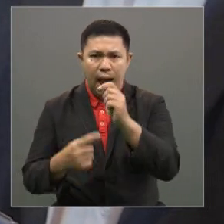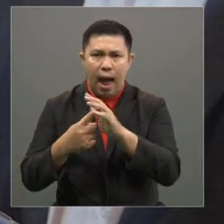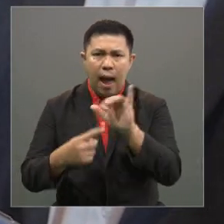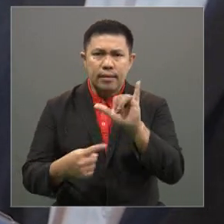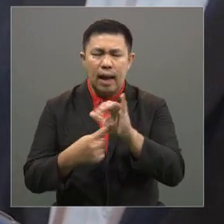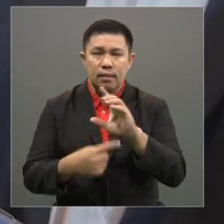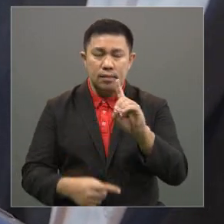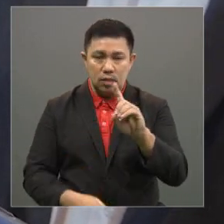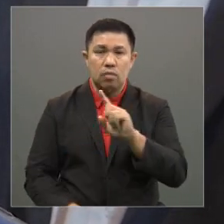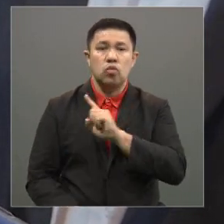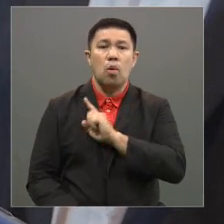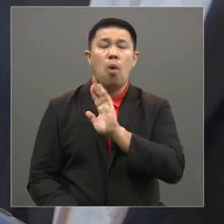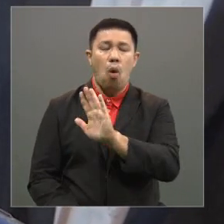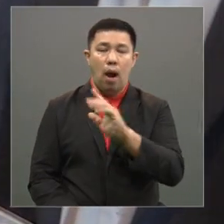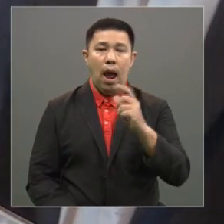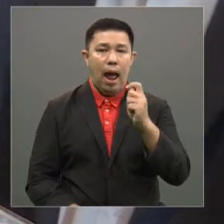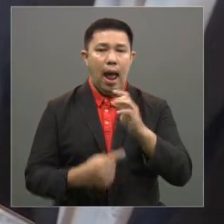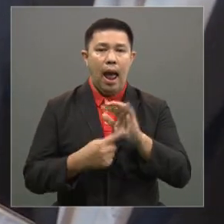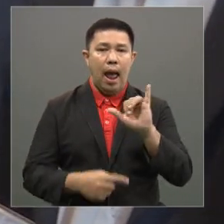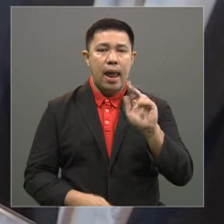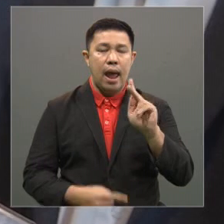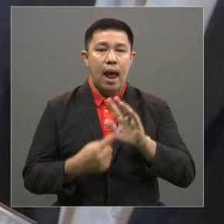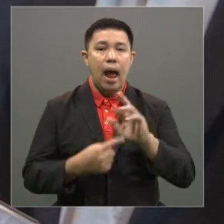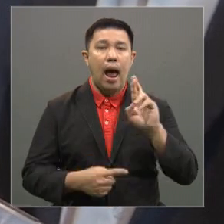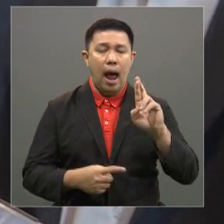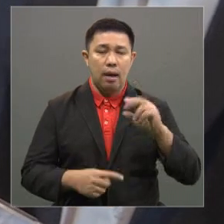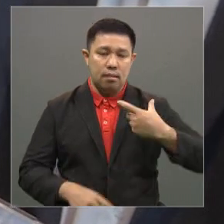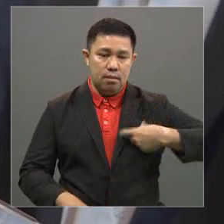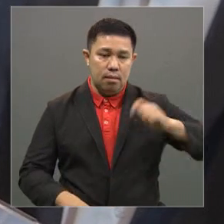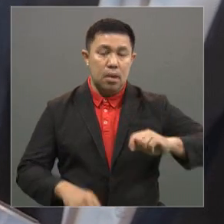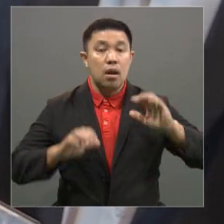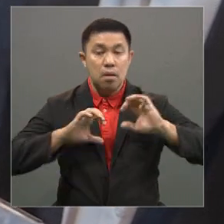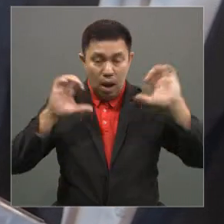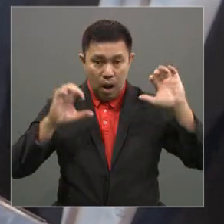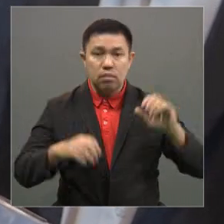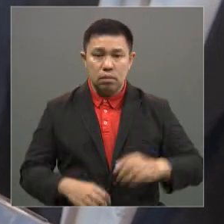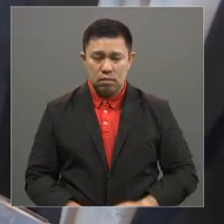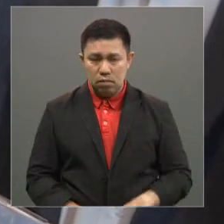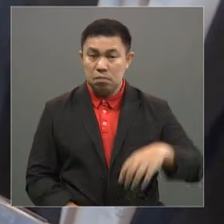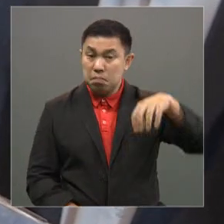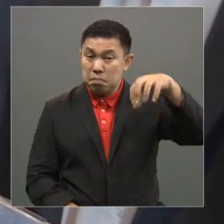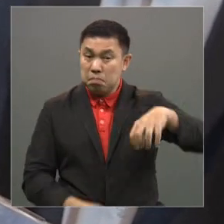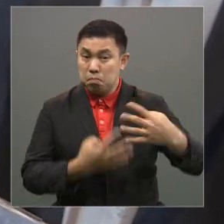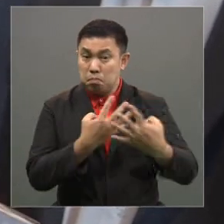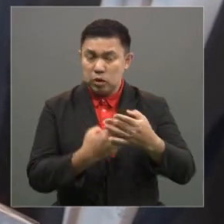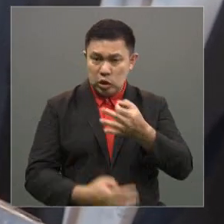ของถ้าเรื่องนี้เป็นเรื่องอำนาจของอัยการราชทัณฑ์เขาเป็นวิชาชีพนะฮะ